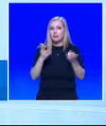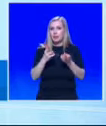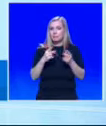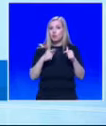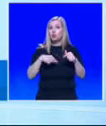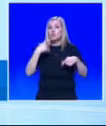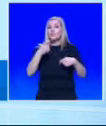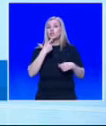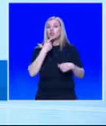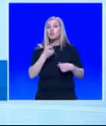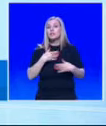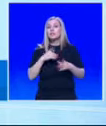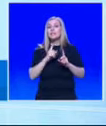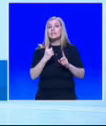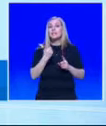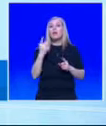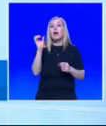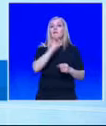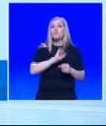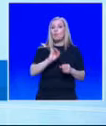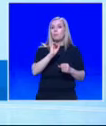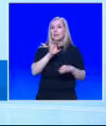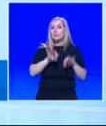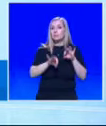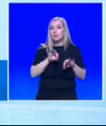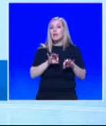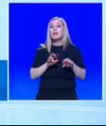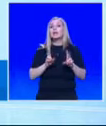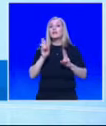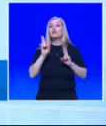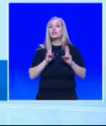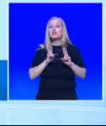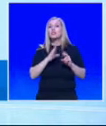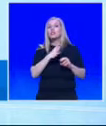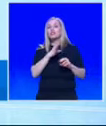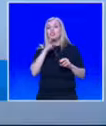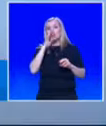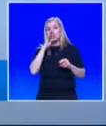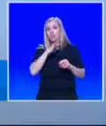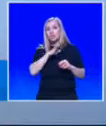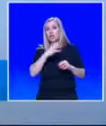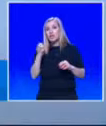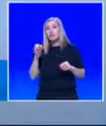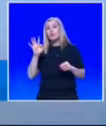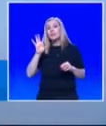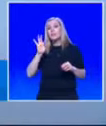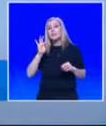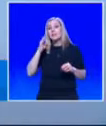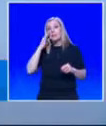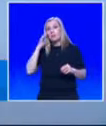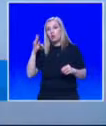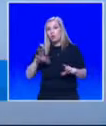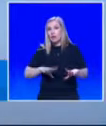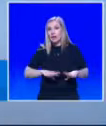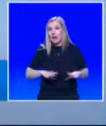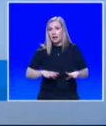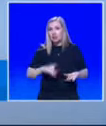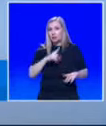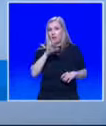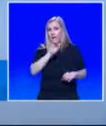година ще има не само европейски избори, където ще гласуват 450 милиона граждани, или това е населението